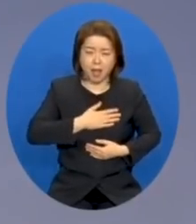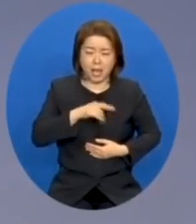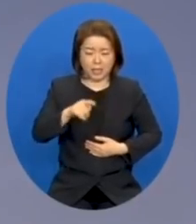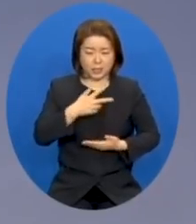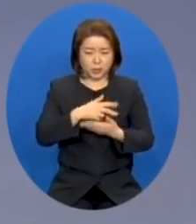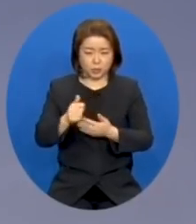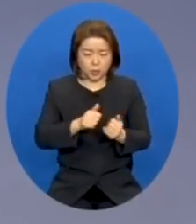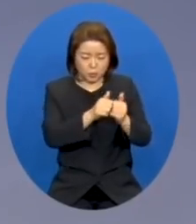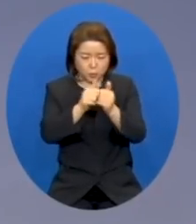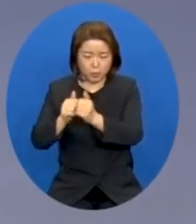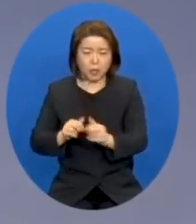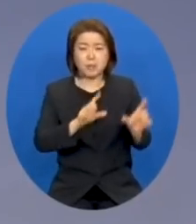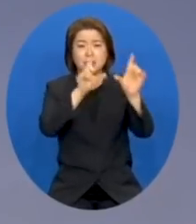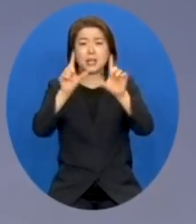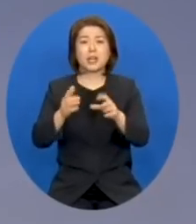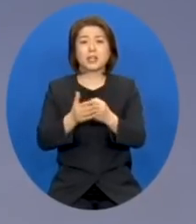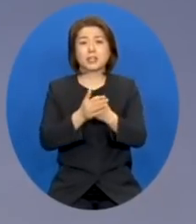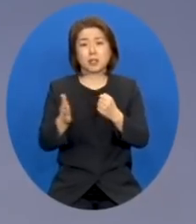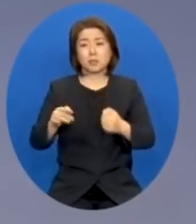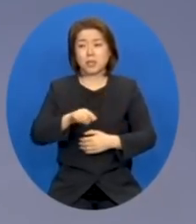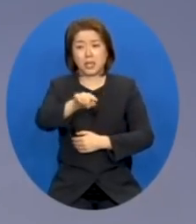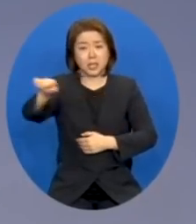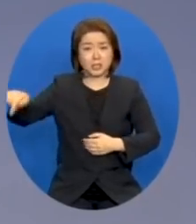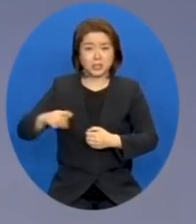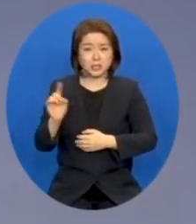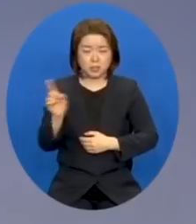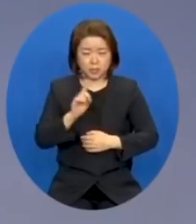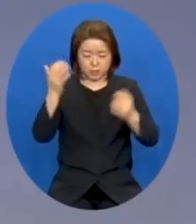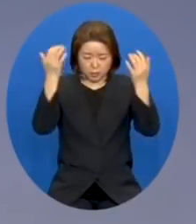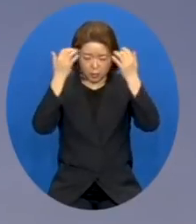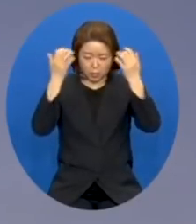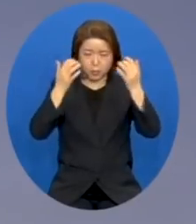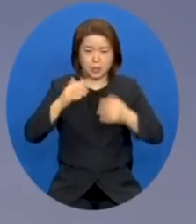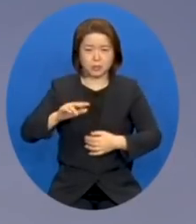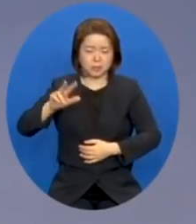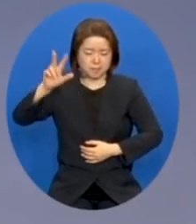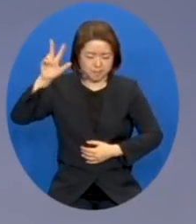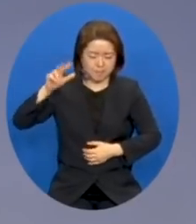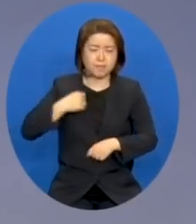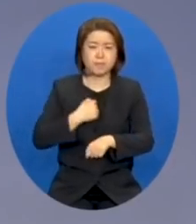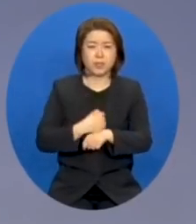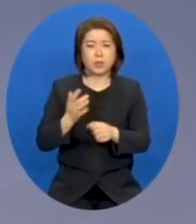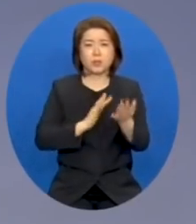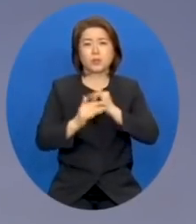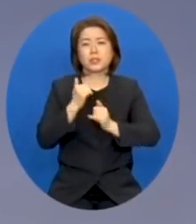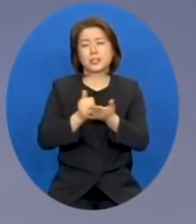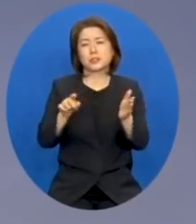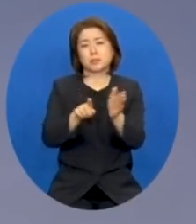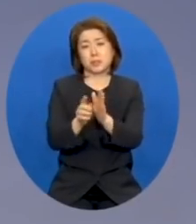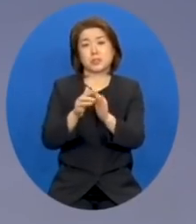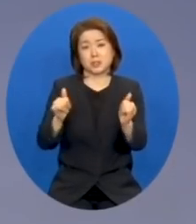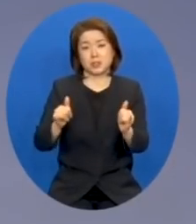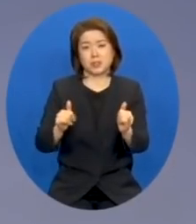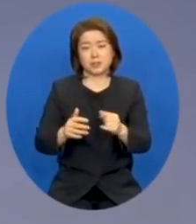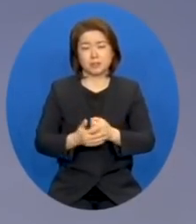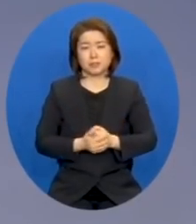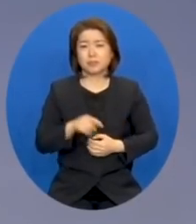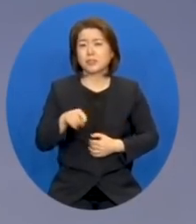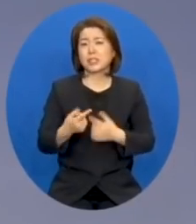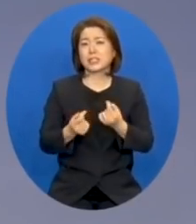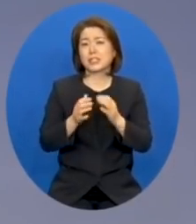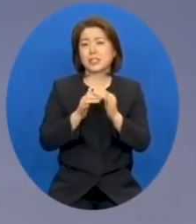주님과 동행하며 살았기에 그들은 어떤 고난도 각오하고 예수를 믿은 사람들이 이런